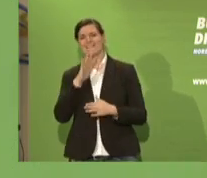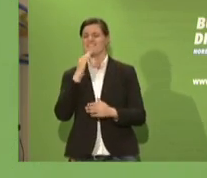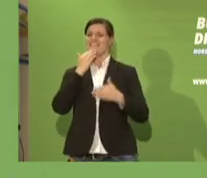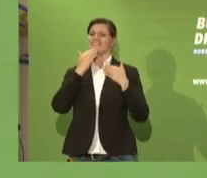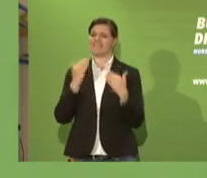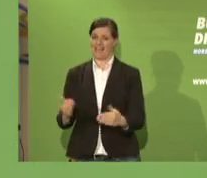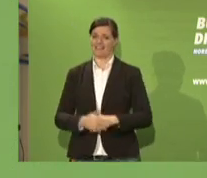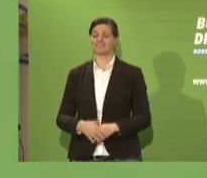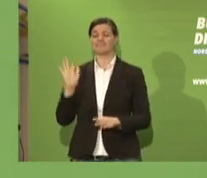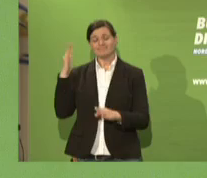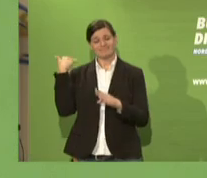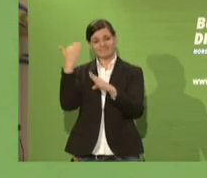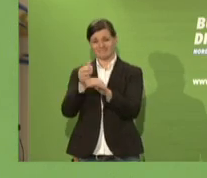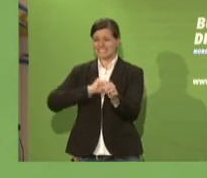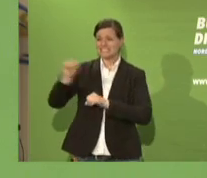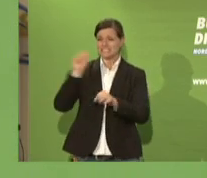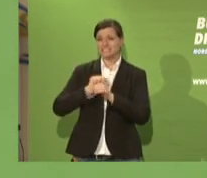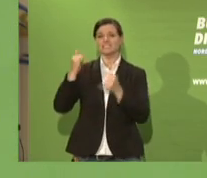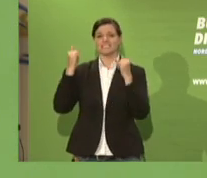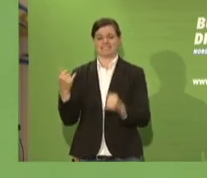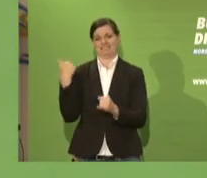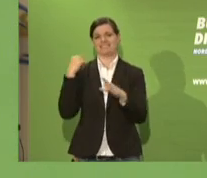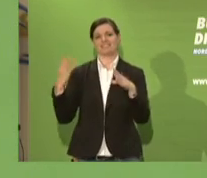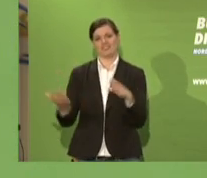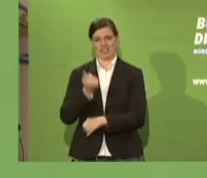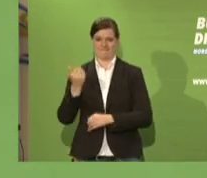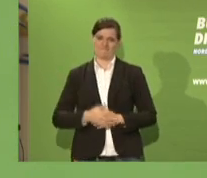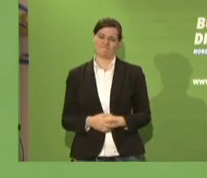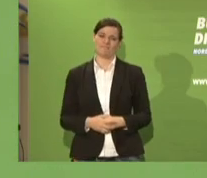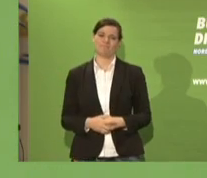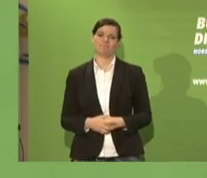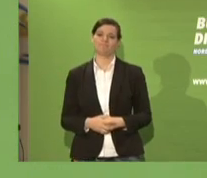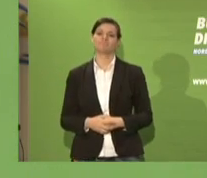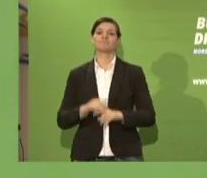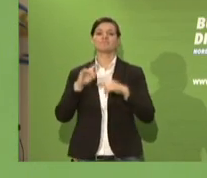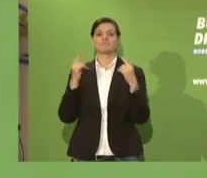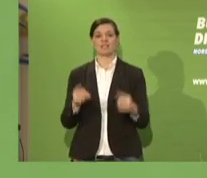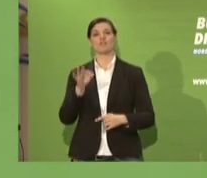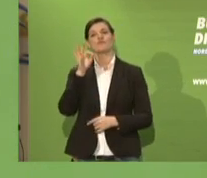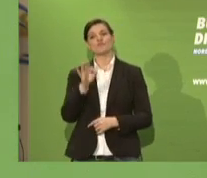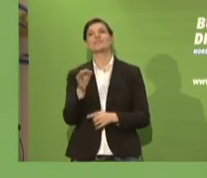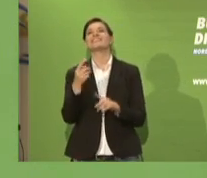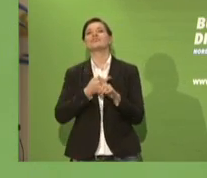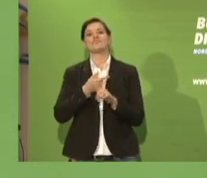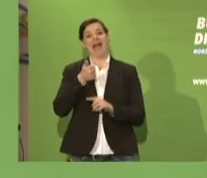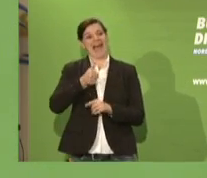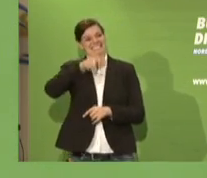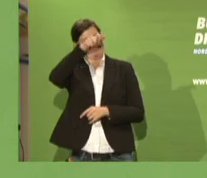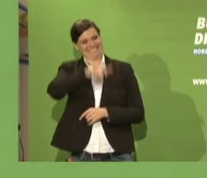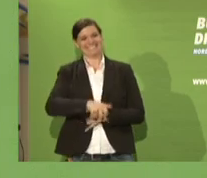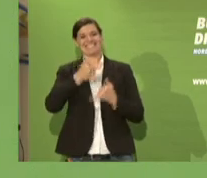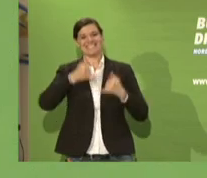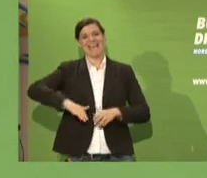ist hart erkämpft. Glückwunsch an dieser Stelle an unser Number One im Land, das ist dieses